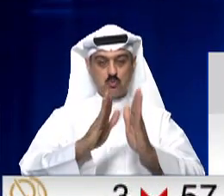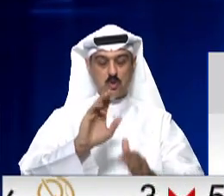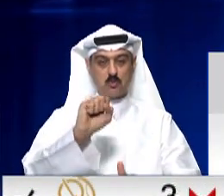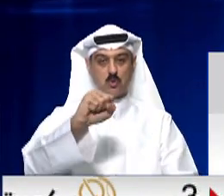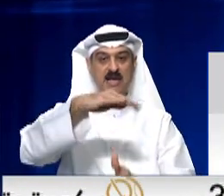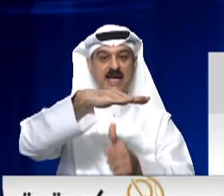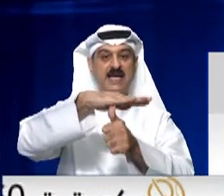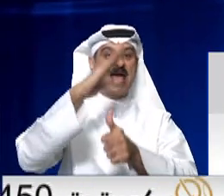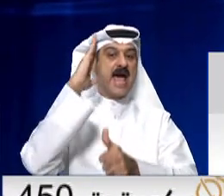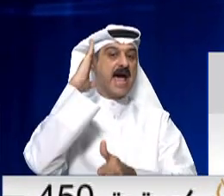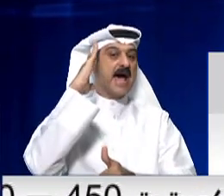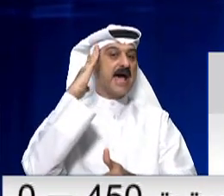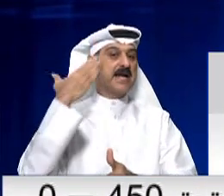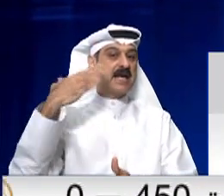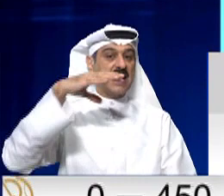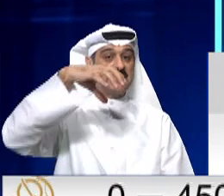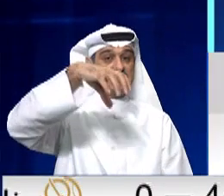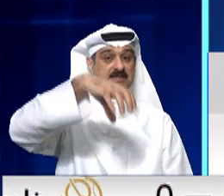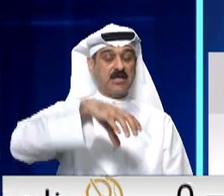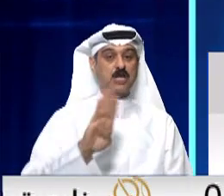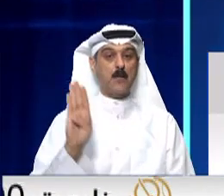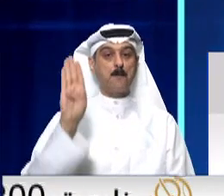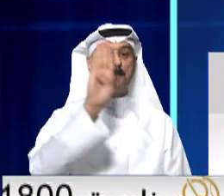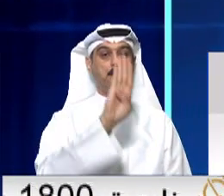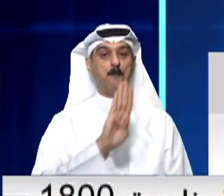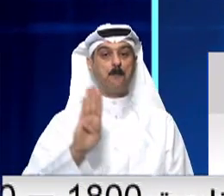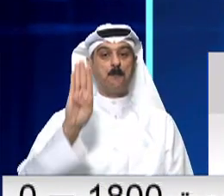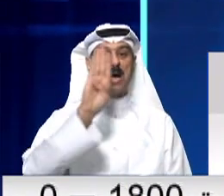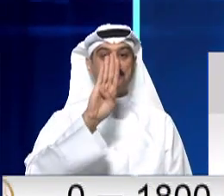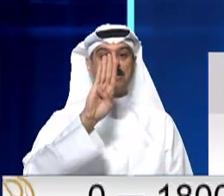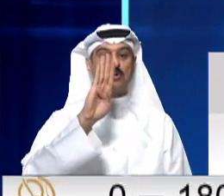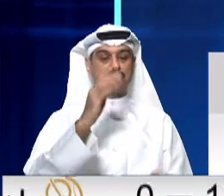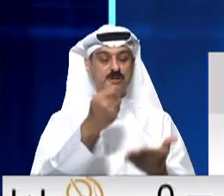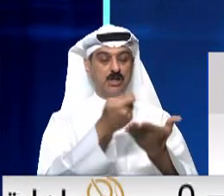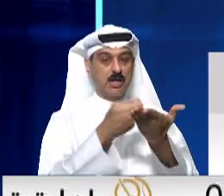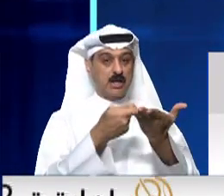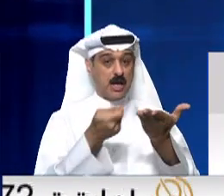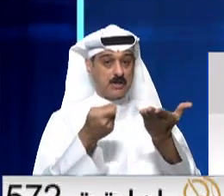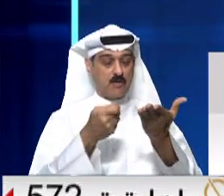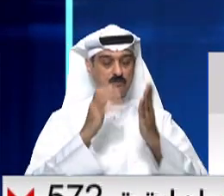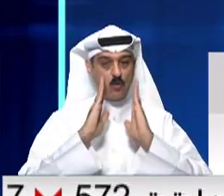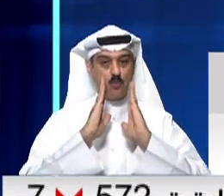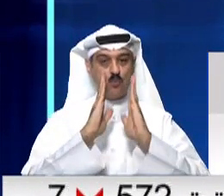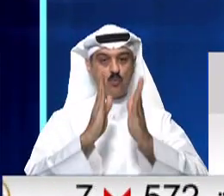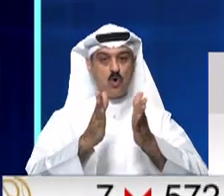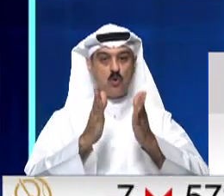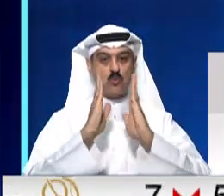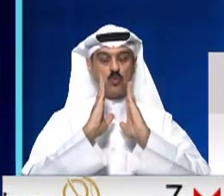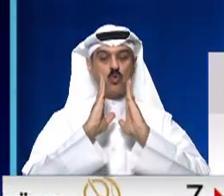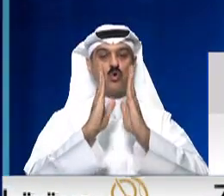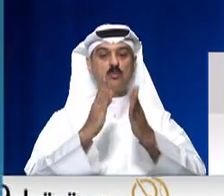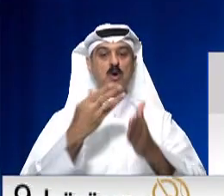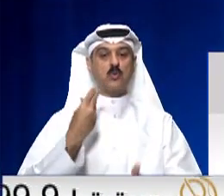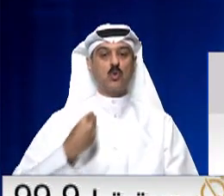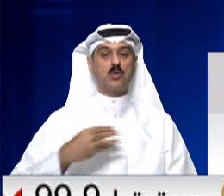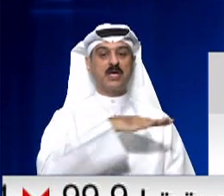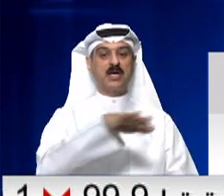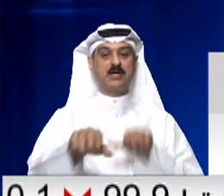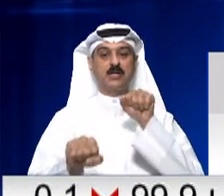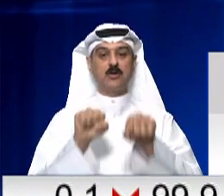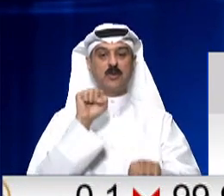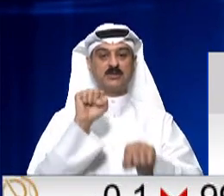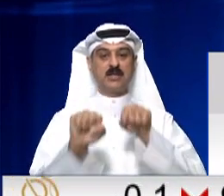ساندرا ماسون رئيسه جمهوريه بربادوس عبر فيها السم حفظه الله عن خالص تهانيه بمناسبه العيد الوطني